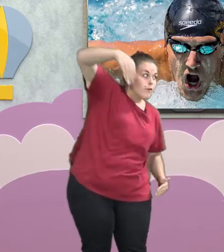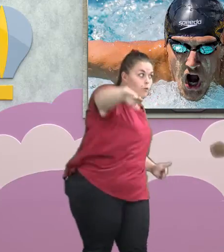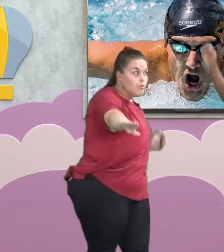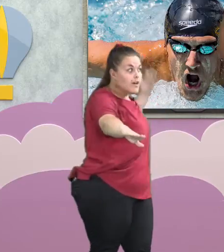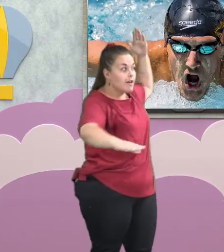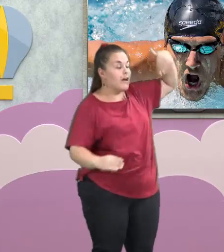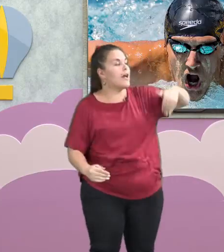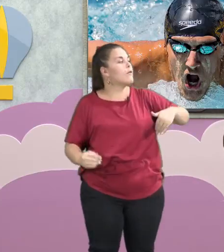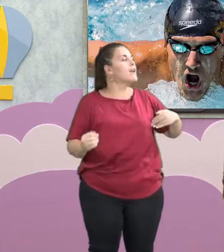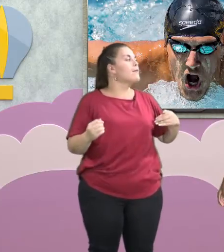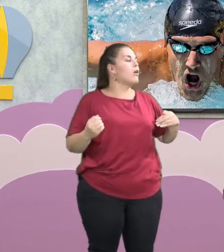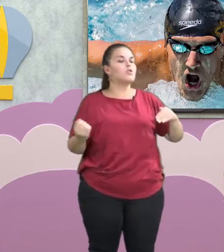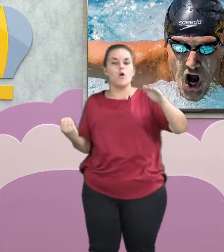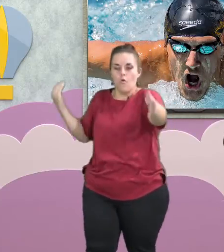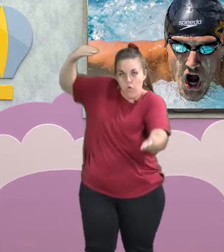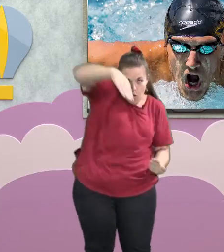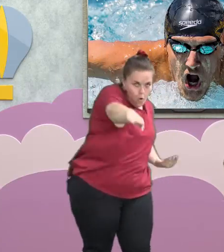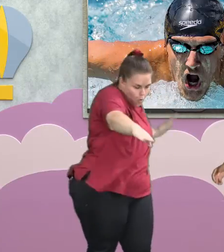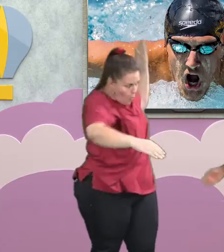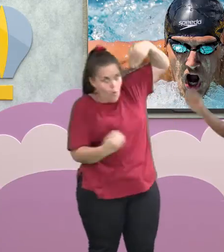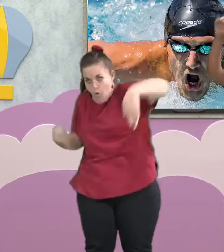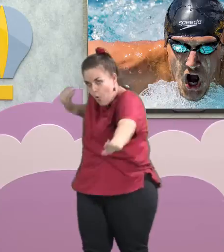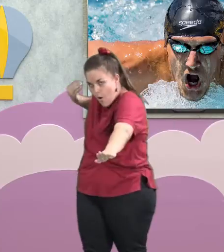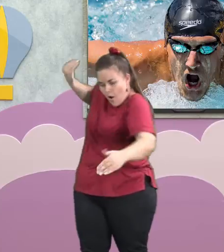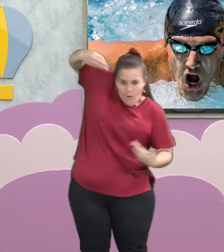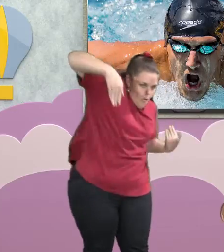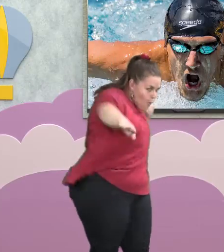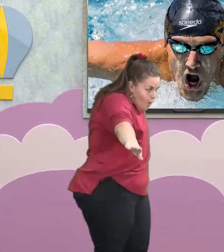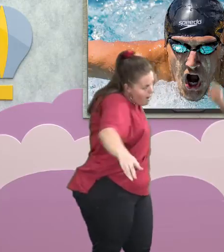maar. Ja. Maar ek hoor hulle maak altyd so. Ja.